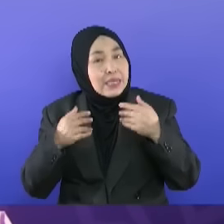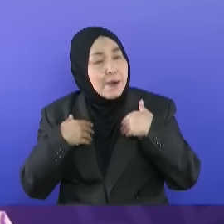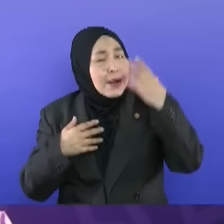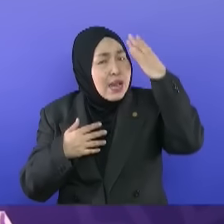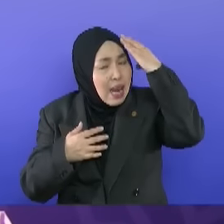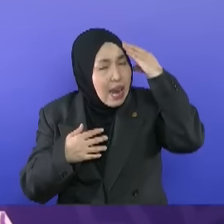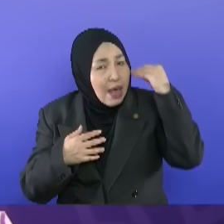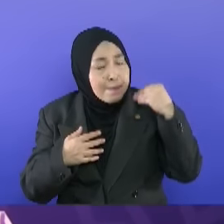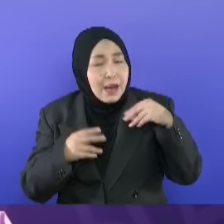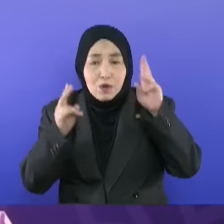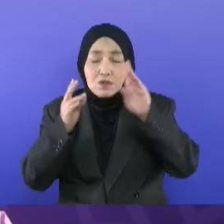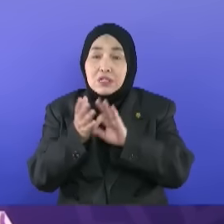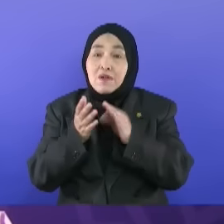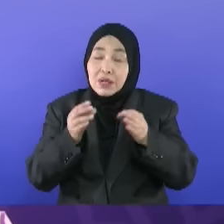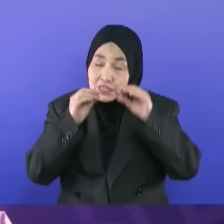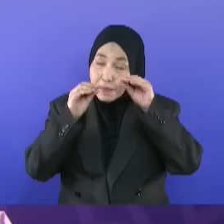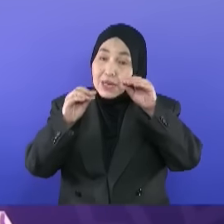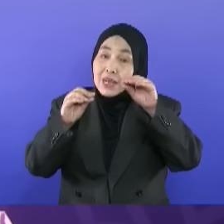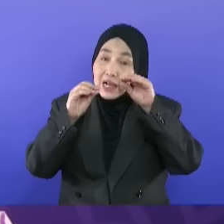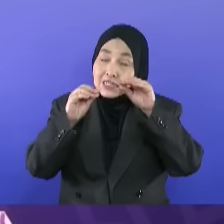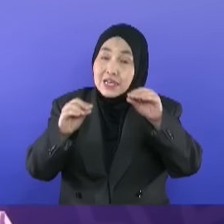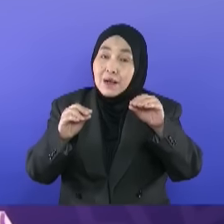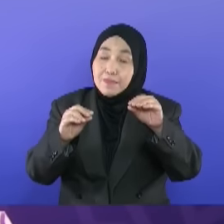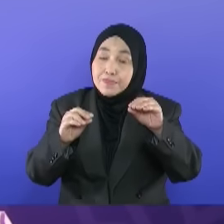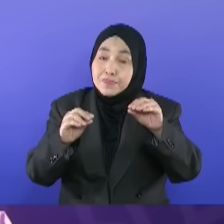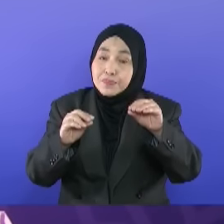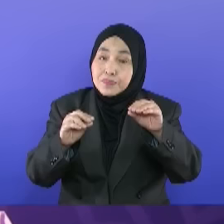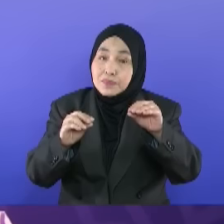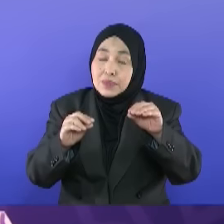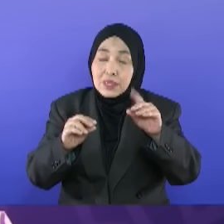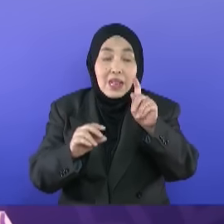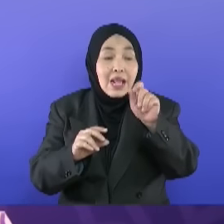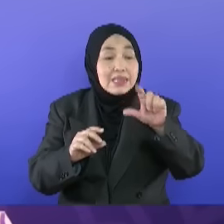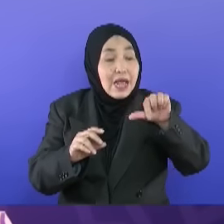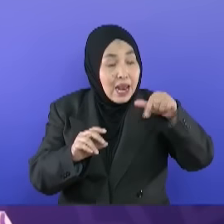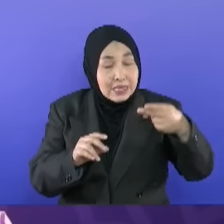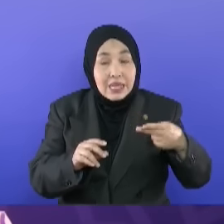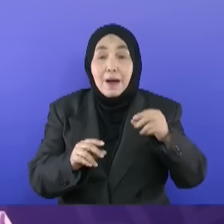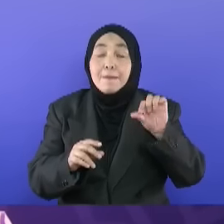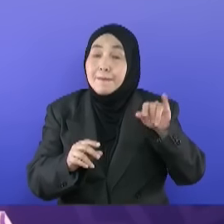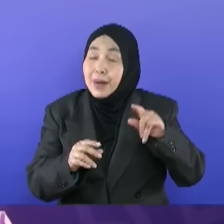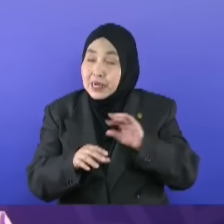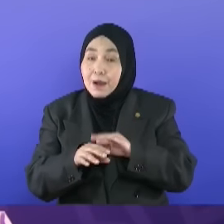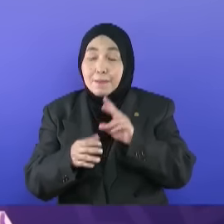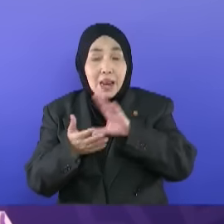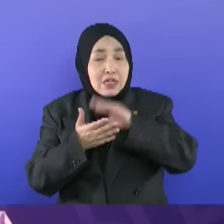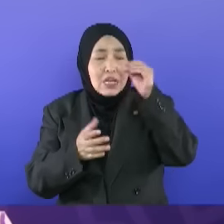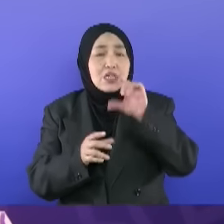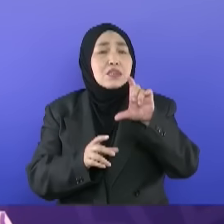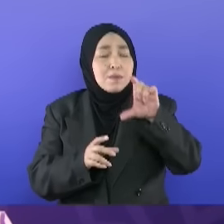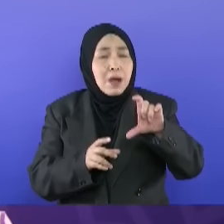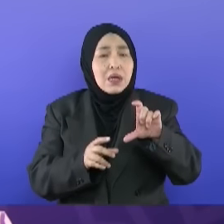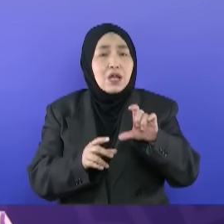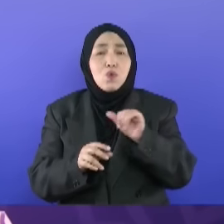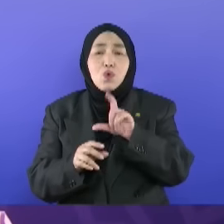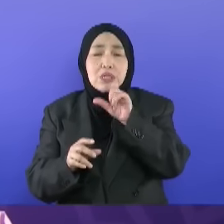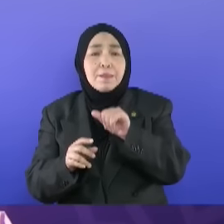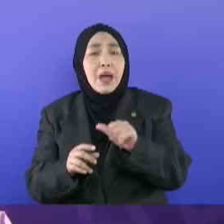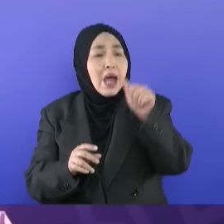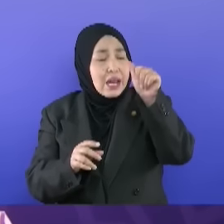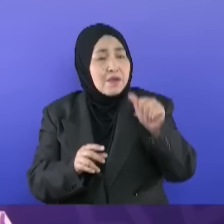pengalaman ustazf saya mengajar er apa nama ni mening talaqi pada anak murid. Ada yang dia tebalkan huruf tebal tapi